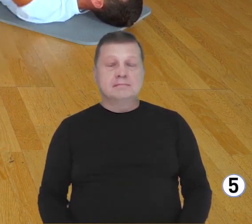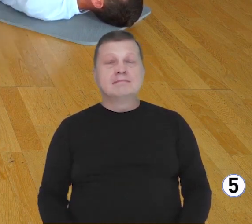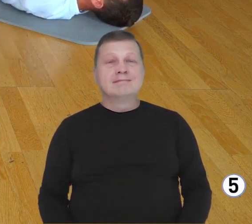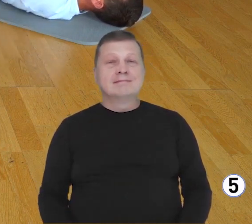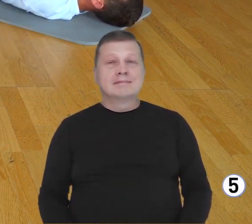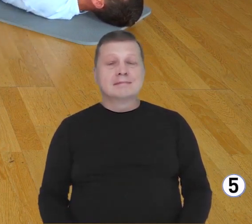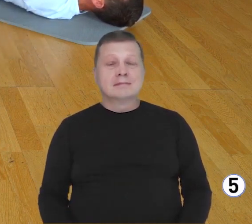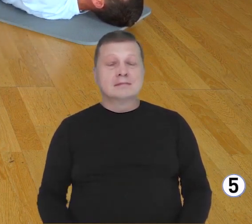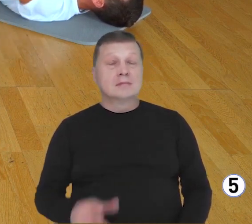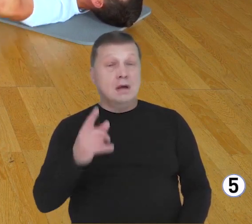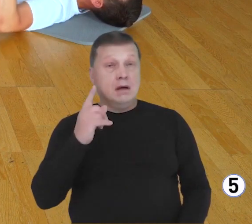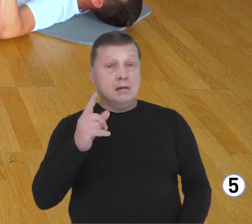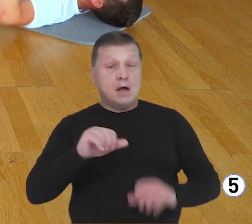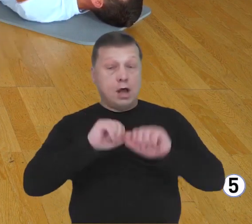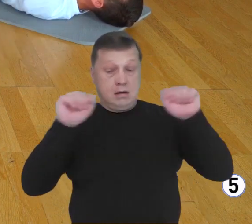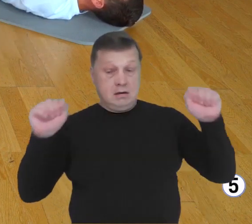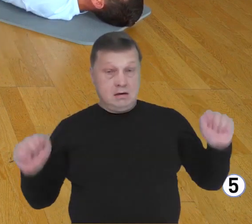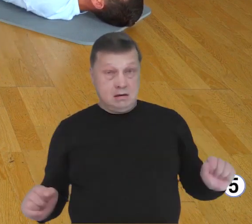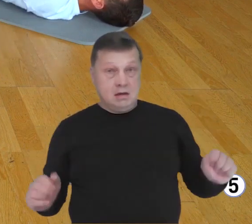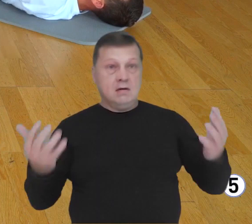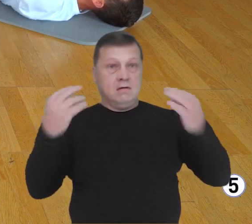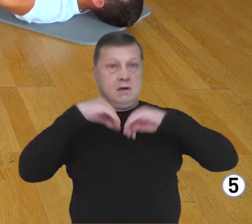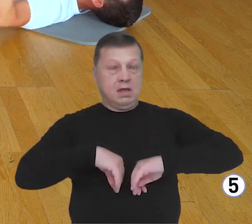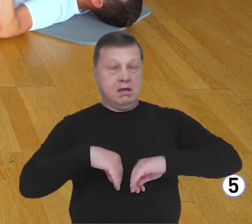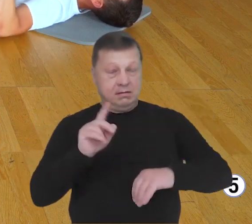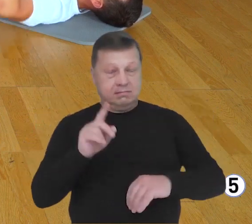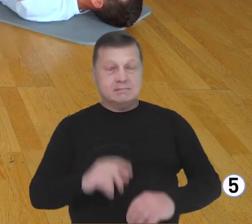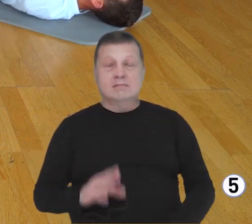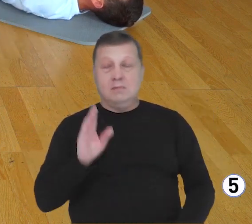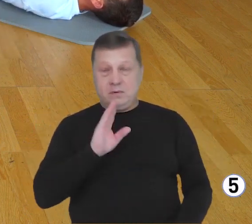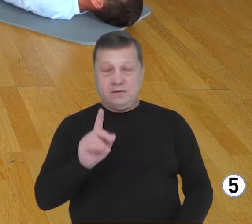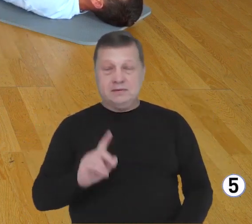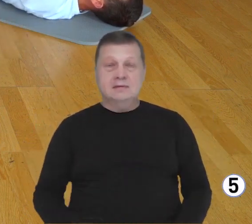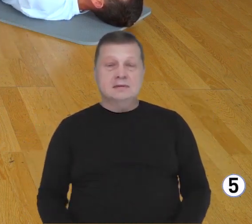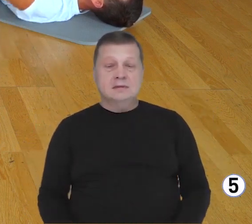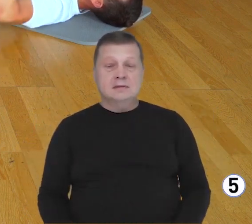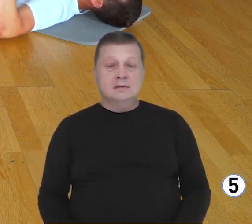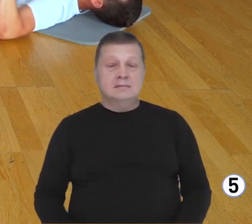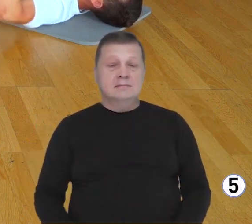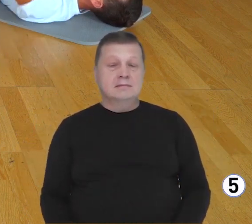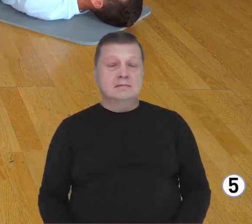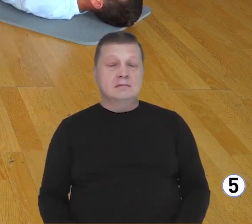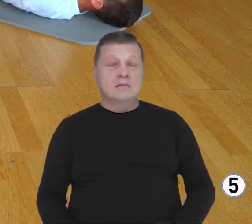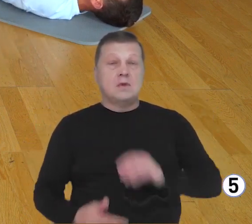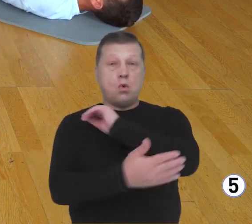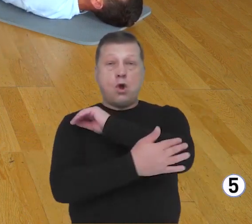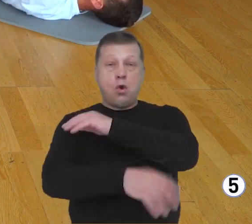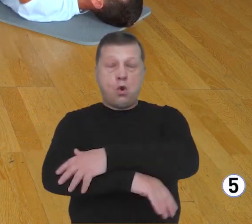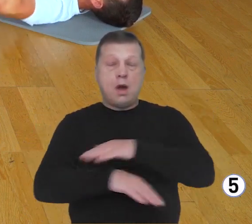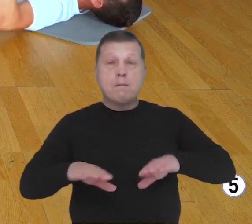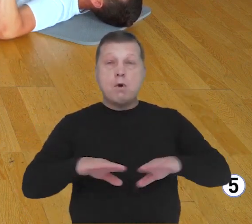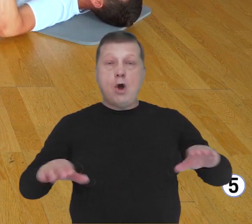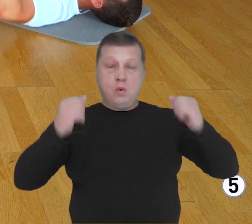Dobrze, pamiętaj cały czas. Wdech przy opuszczaniu ciężarków w dół, do podłogi,